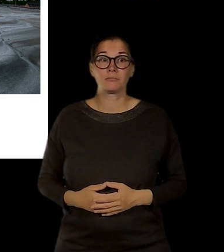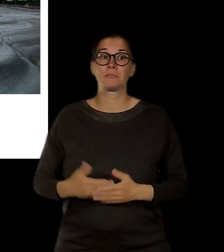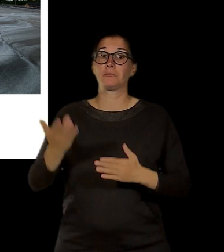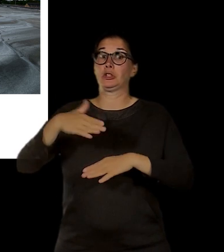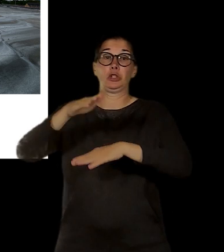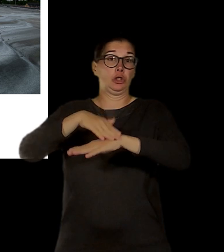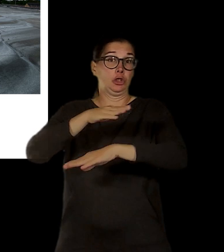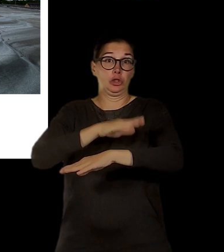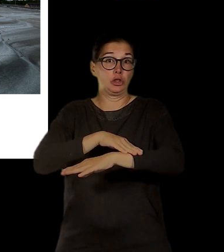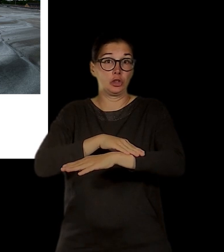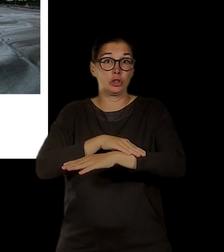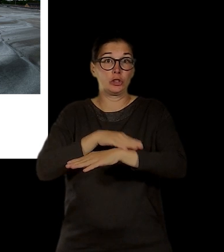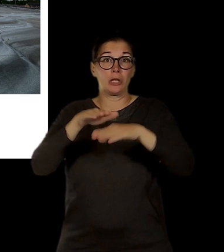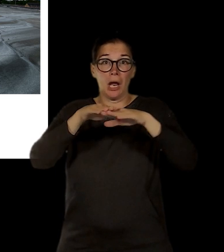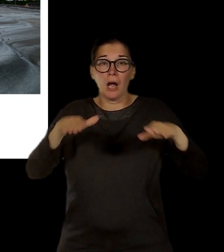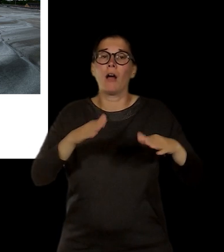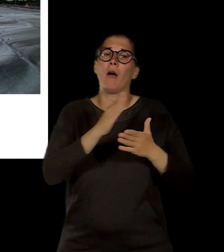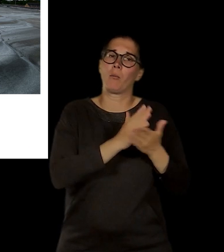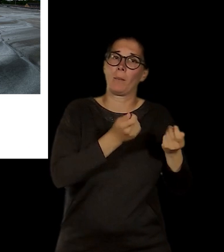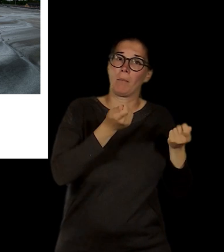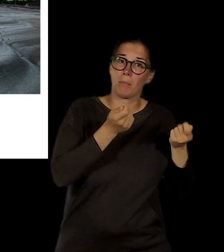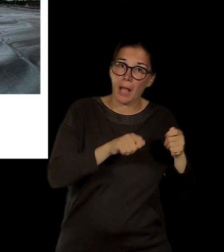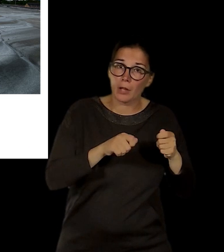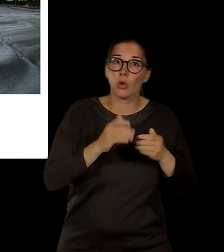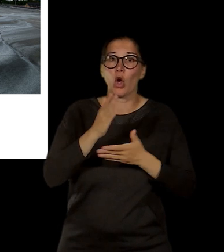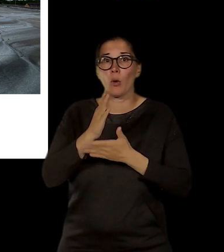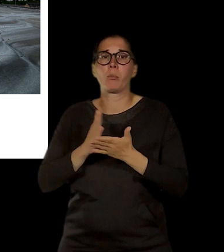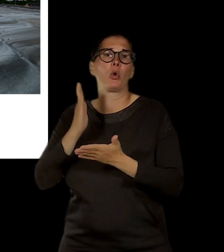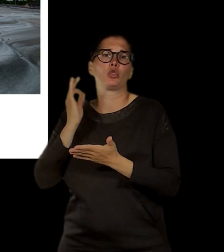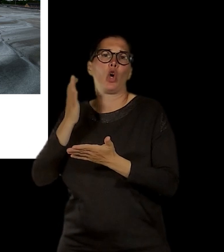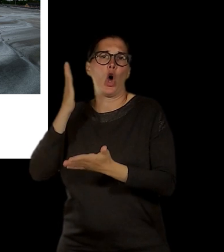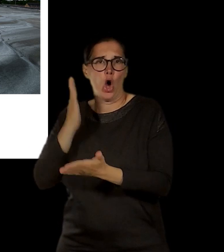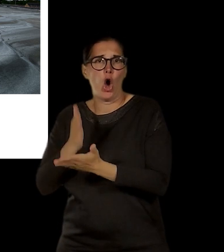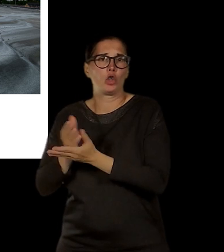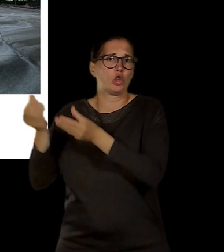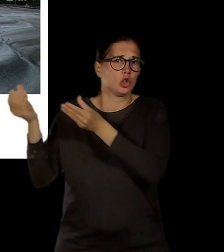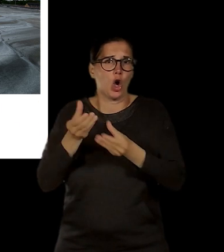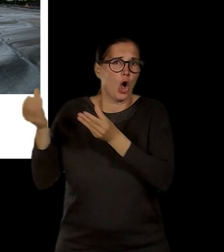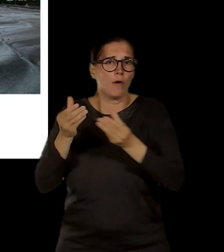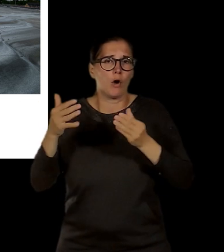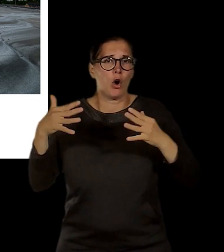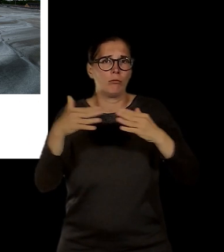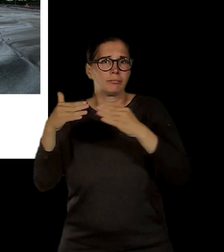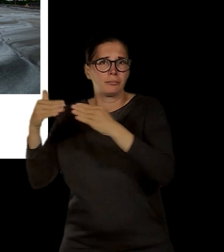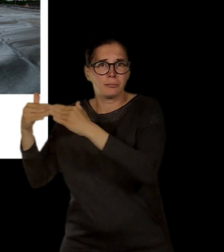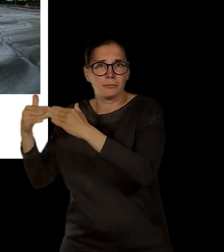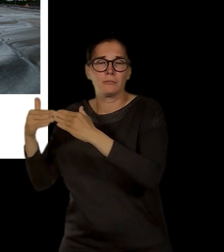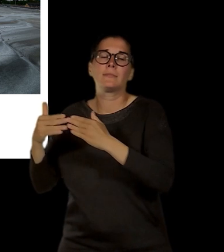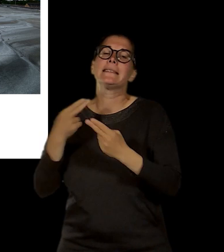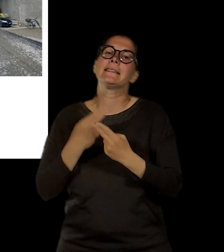jsou in situ beton, části jsou z prefabrikovaných prvků podle toho, jaké návaznosti vyžadovaly